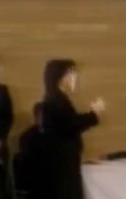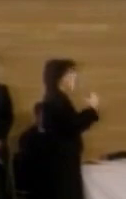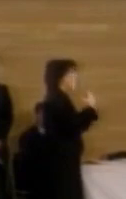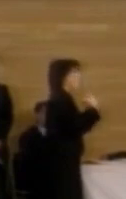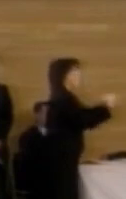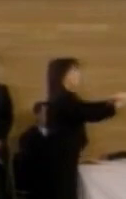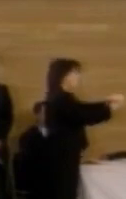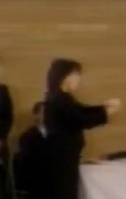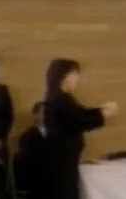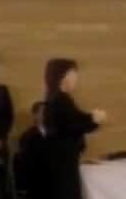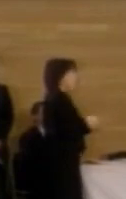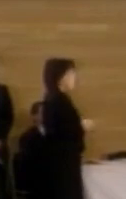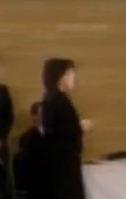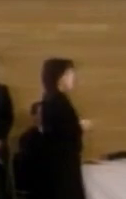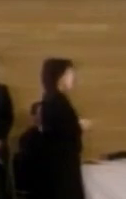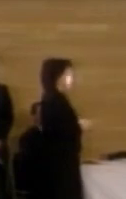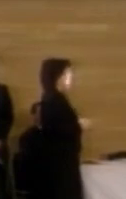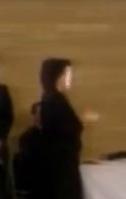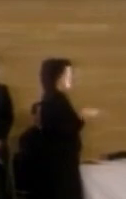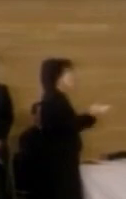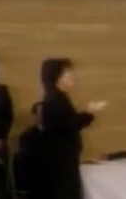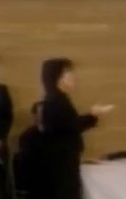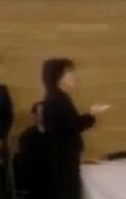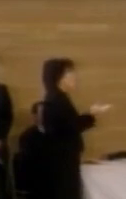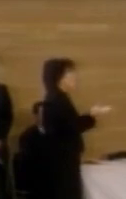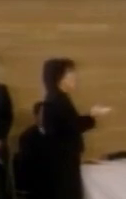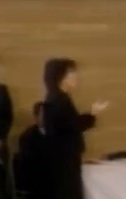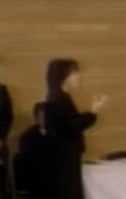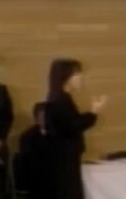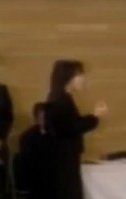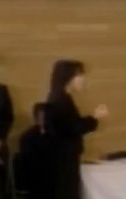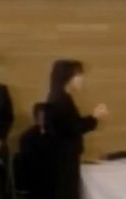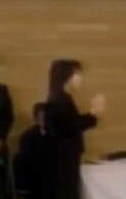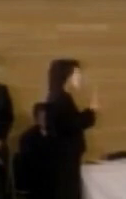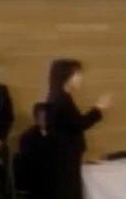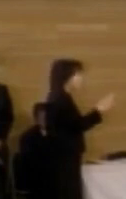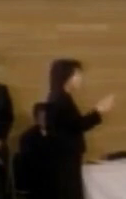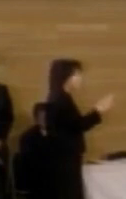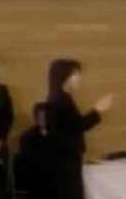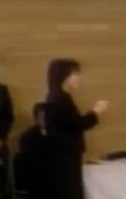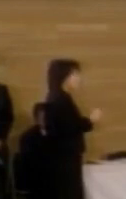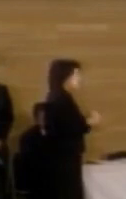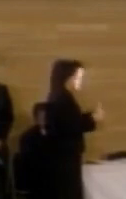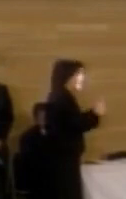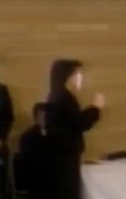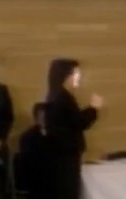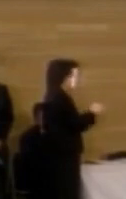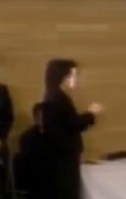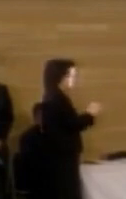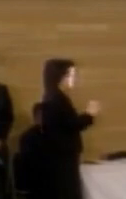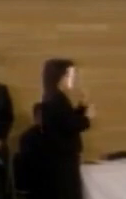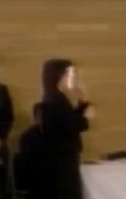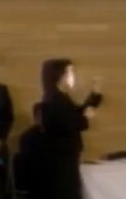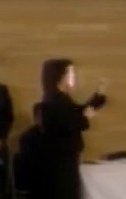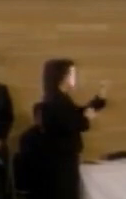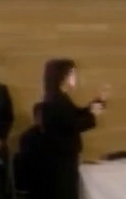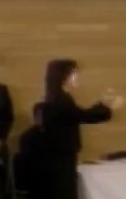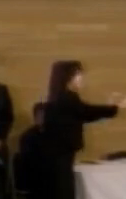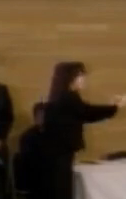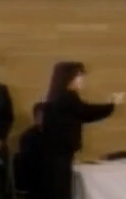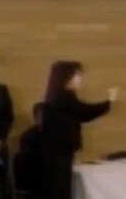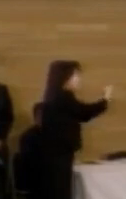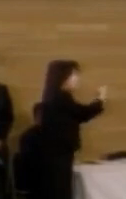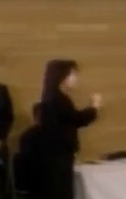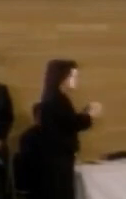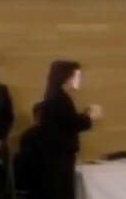地震が収まった後、避難するため母親をベッドから起こし、逃げようとした